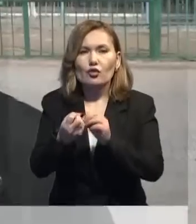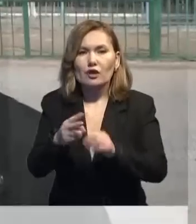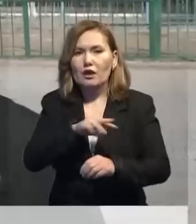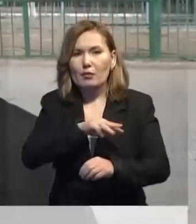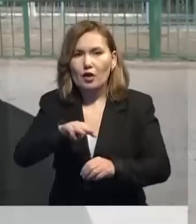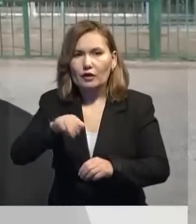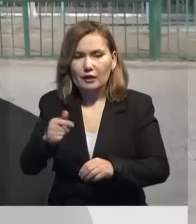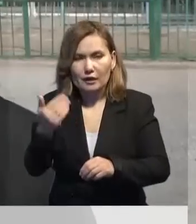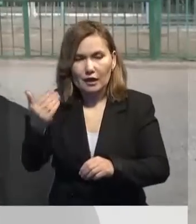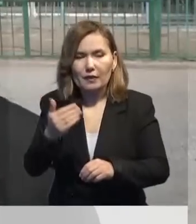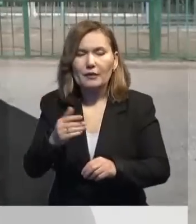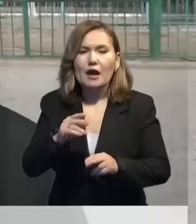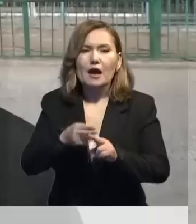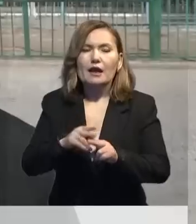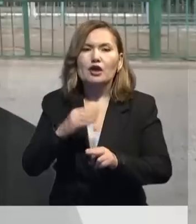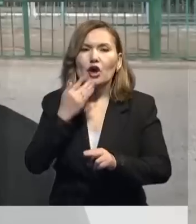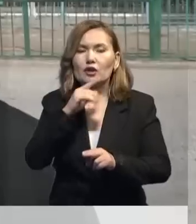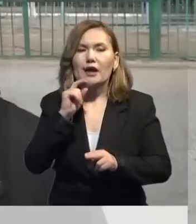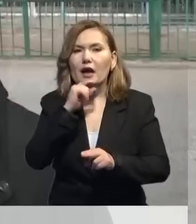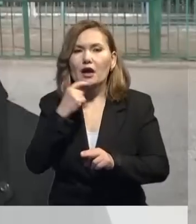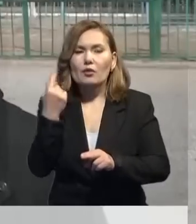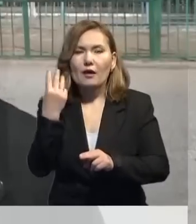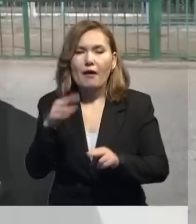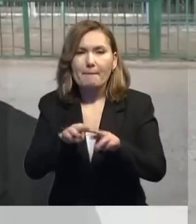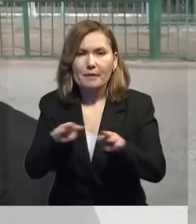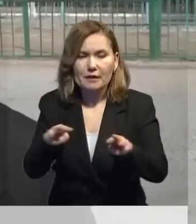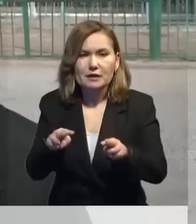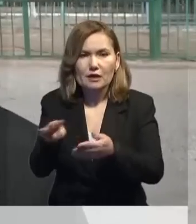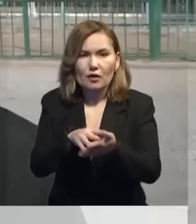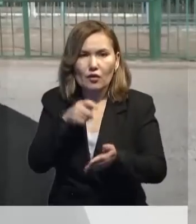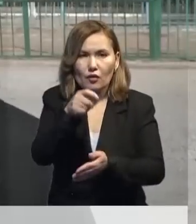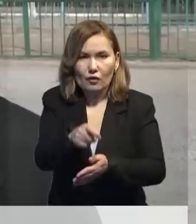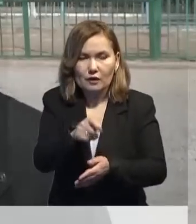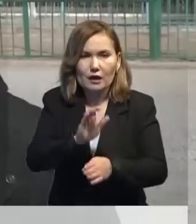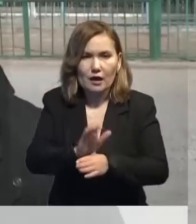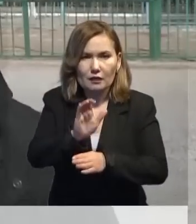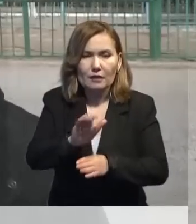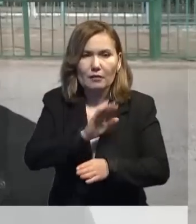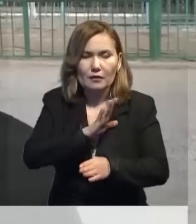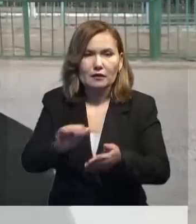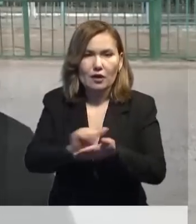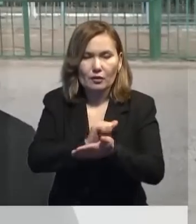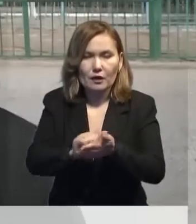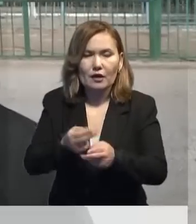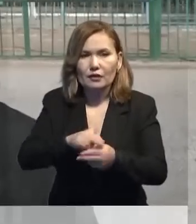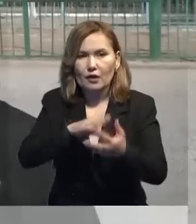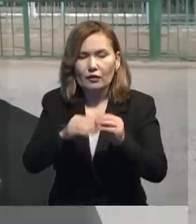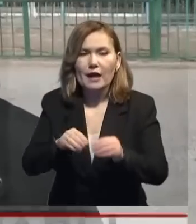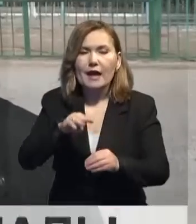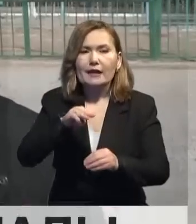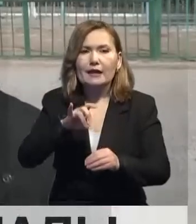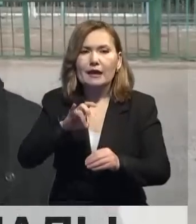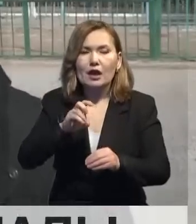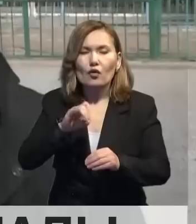теңгеге ұлттық экономика министрлігіне бюджеттік өтінім жолданып отыр. Сонымен қатар осы Тереңөзек кентіндегі